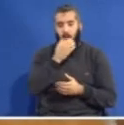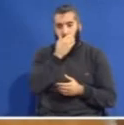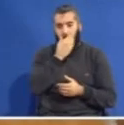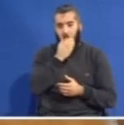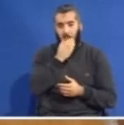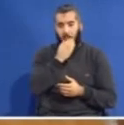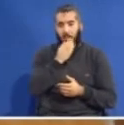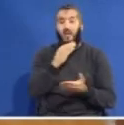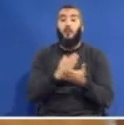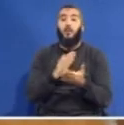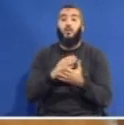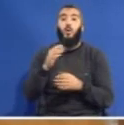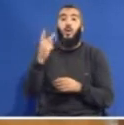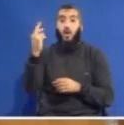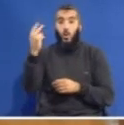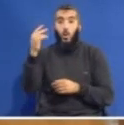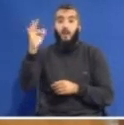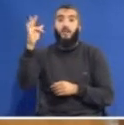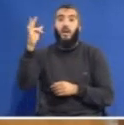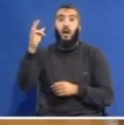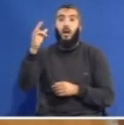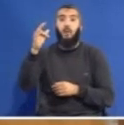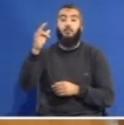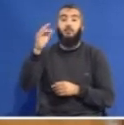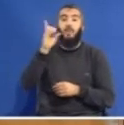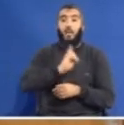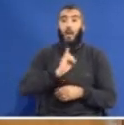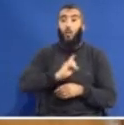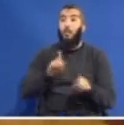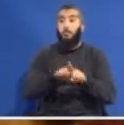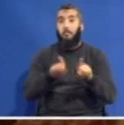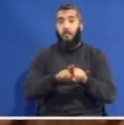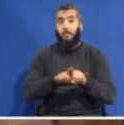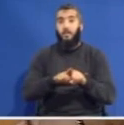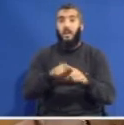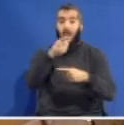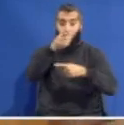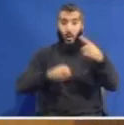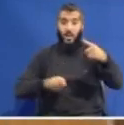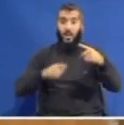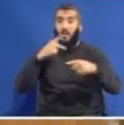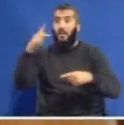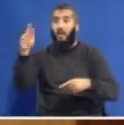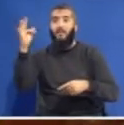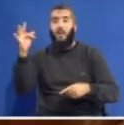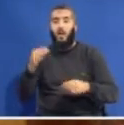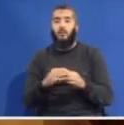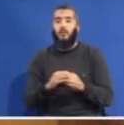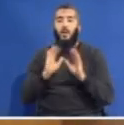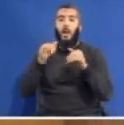لأنه هو وأخوه راهم يسالوا في الأرض مناصفة، النصف راه نتاع أخوه ومن بعد يروح